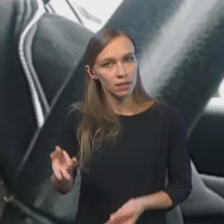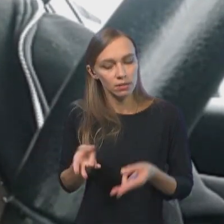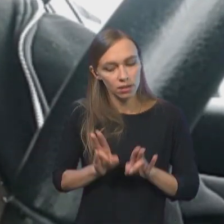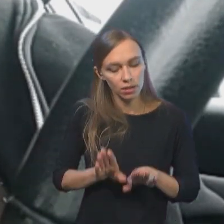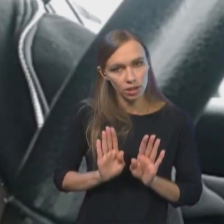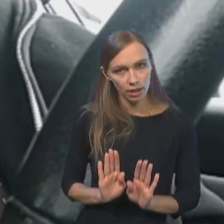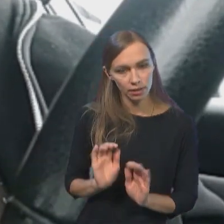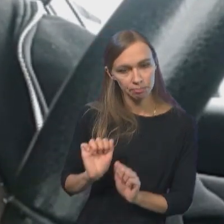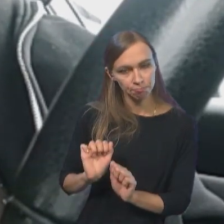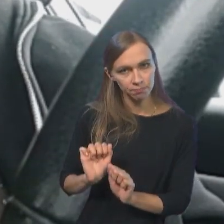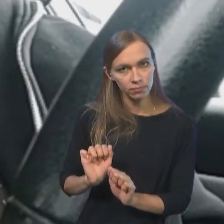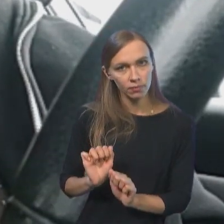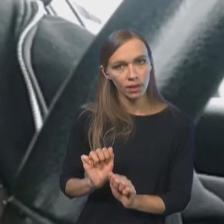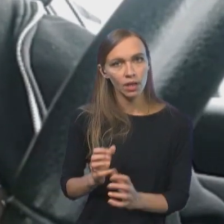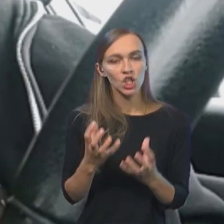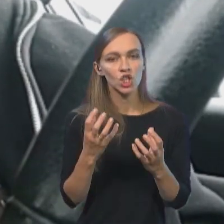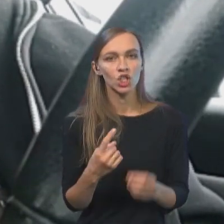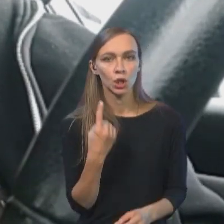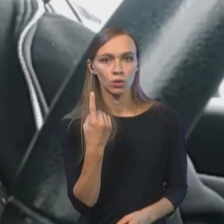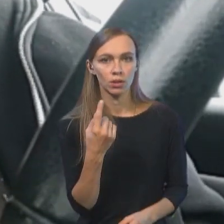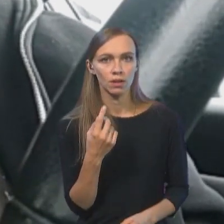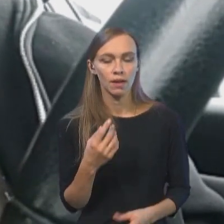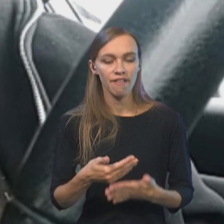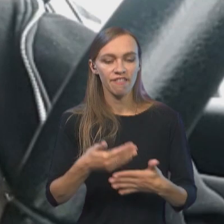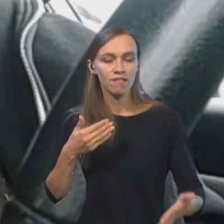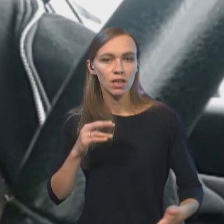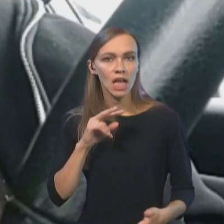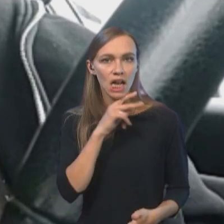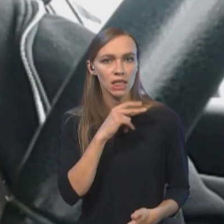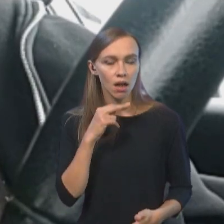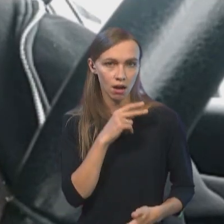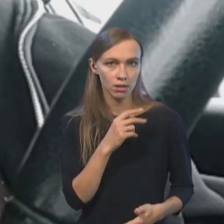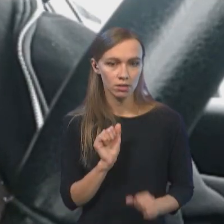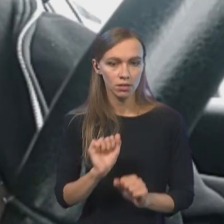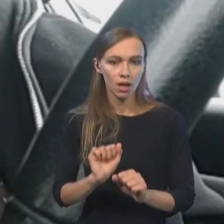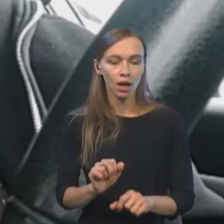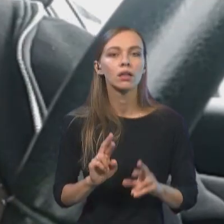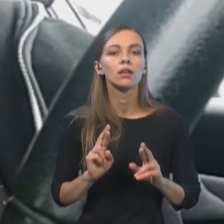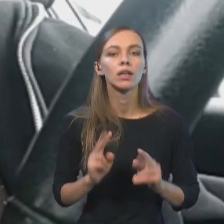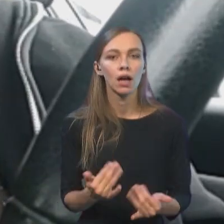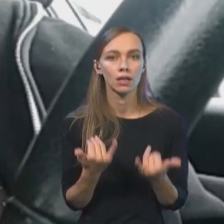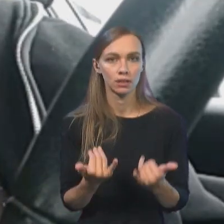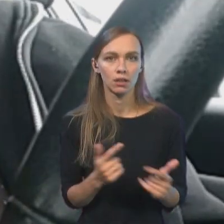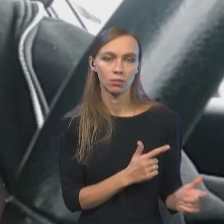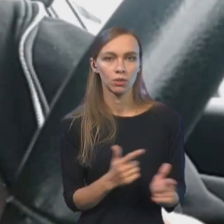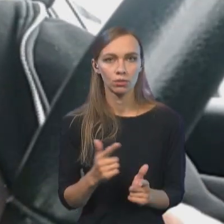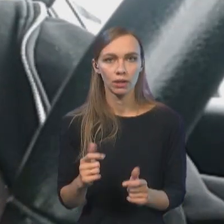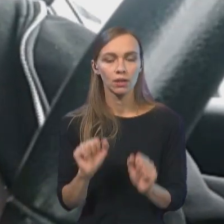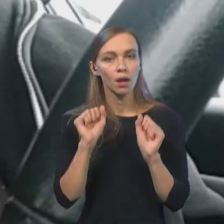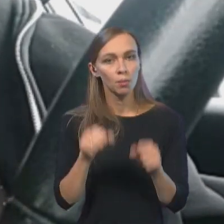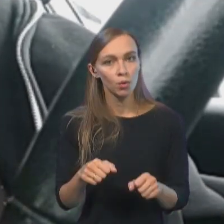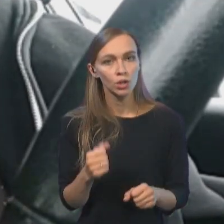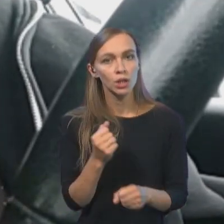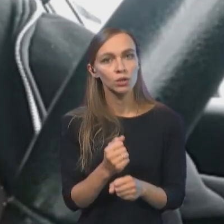один нюанс – це захист саме від радіації. Як можна підготуватися зараз? Можна